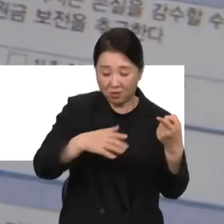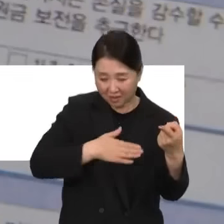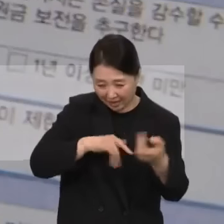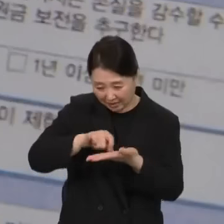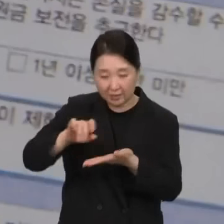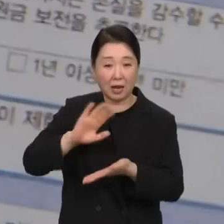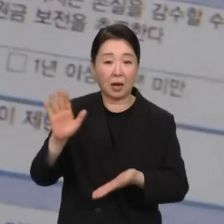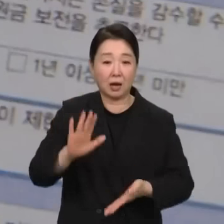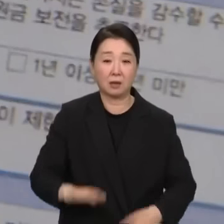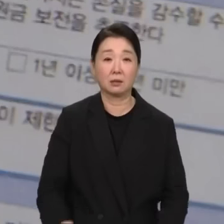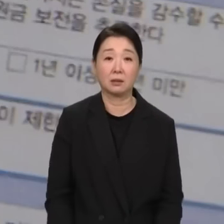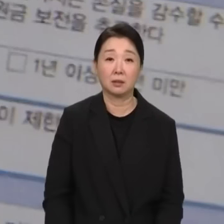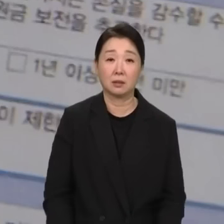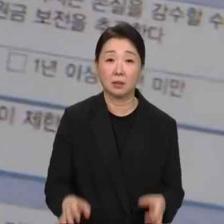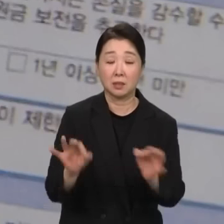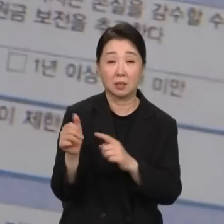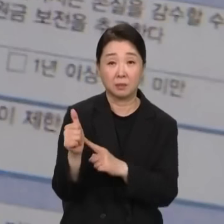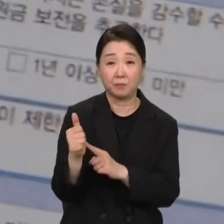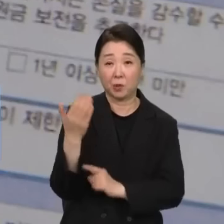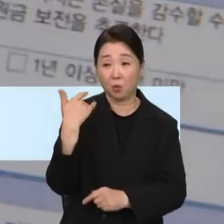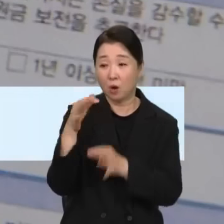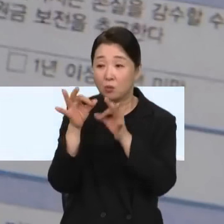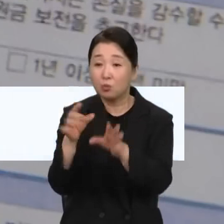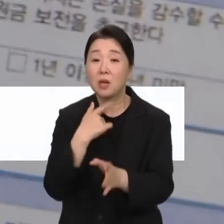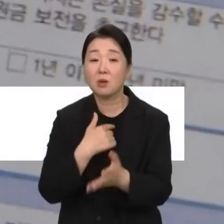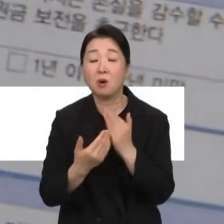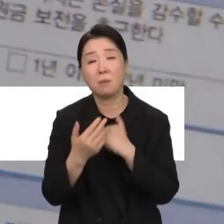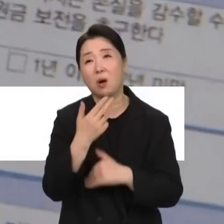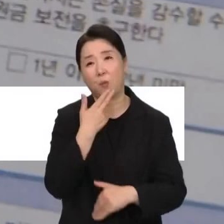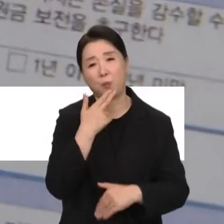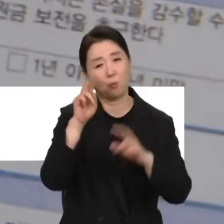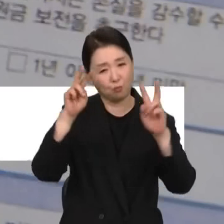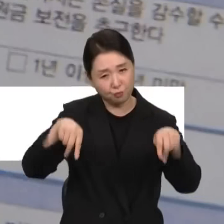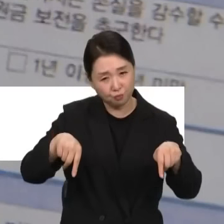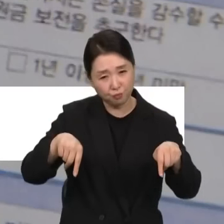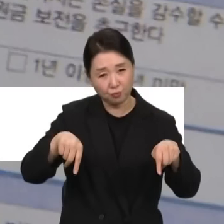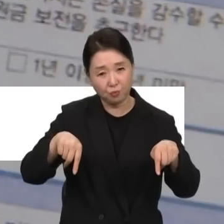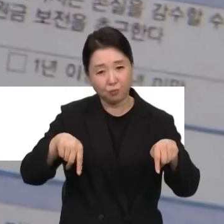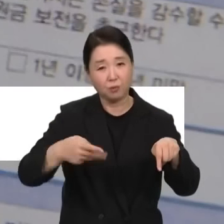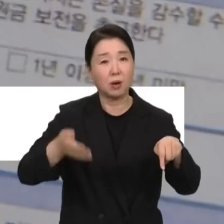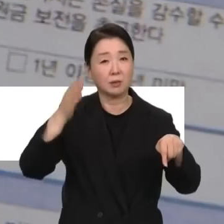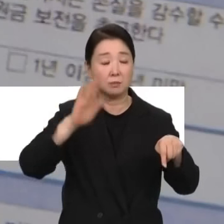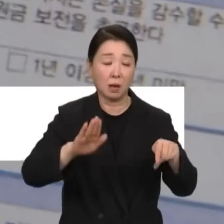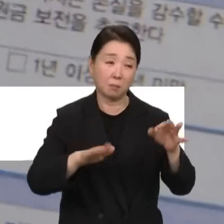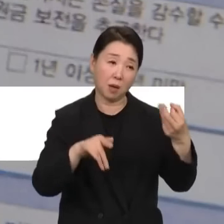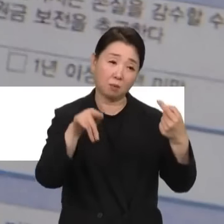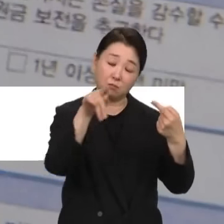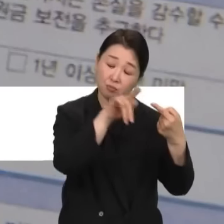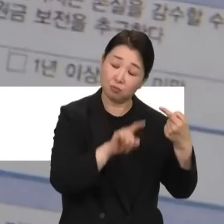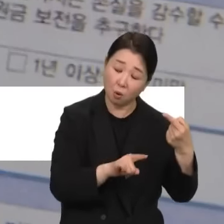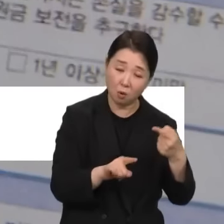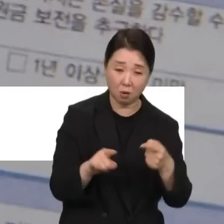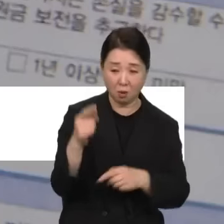이것도. 김 씨는 과거 투자 경험이 전혀 없습니다. 그런데 100% 원금 손실을 볼 수 있다는